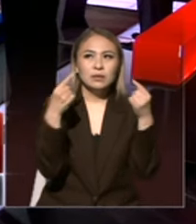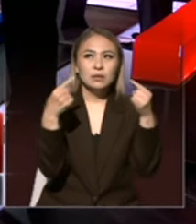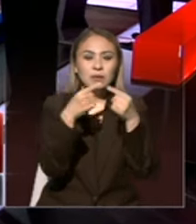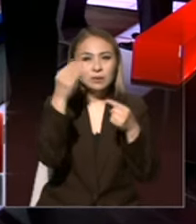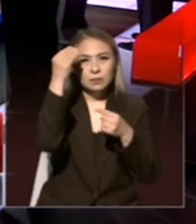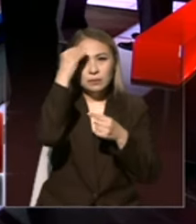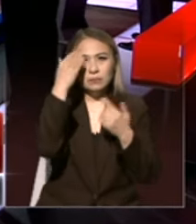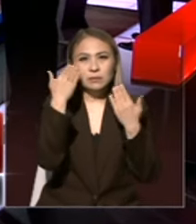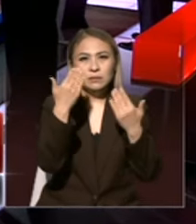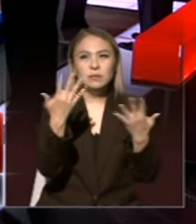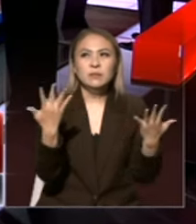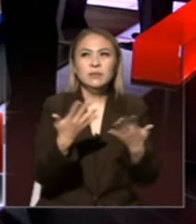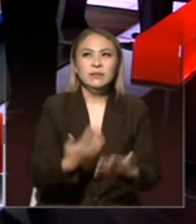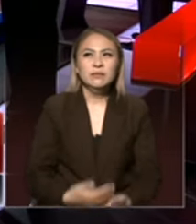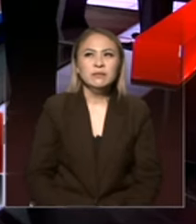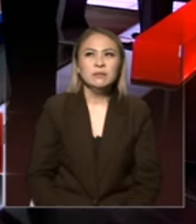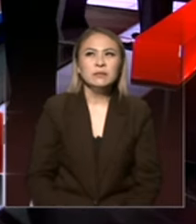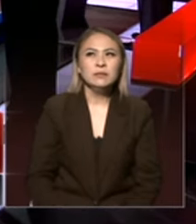қандай?